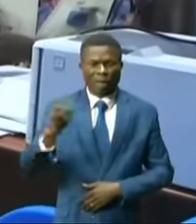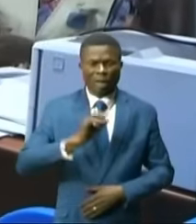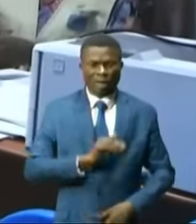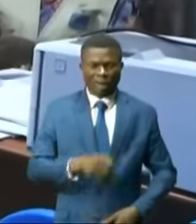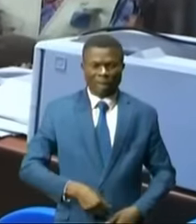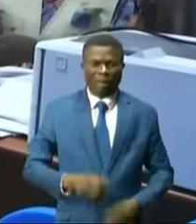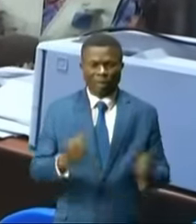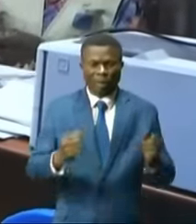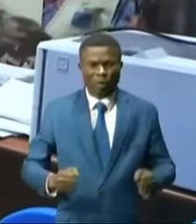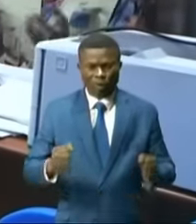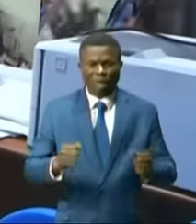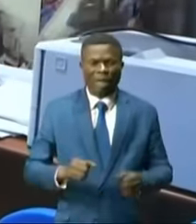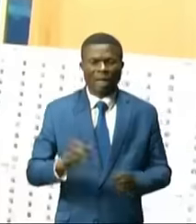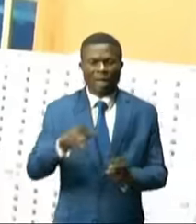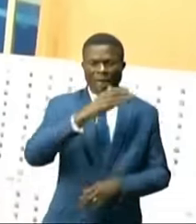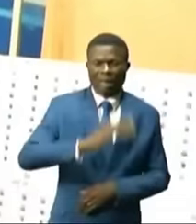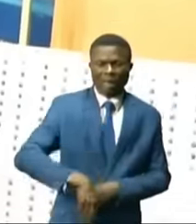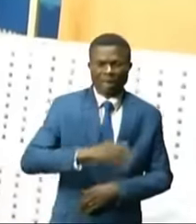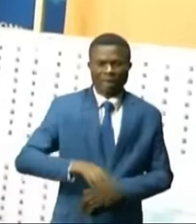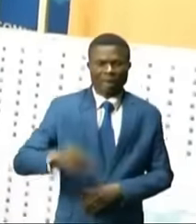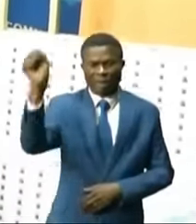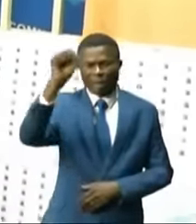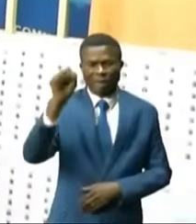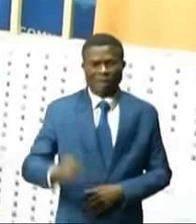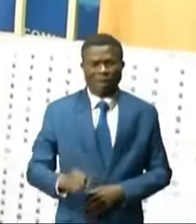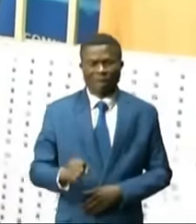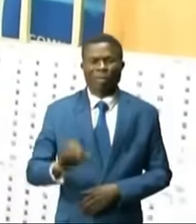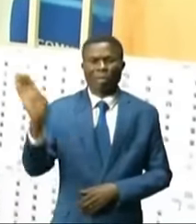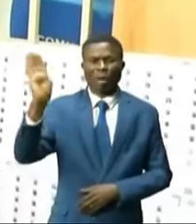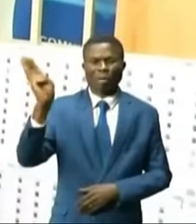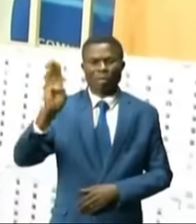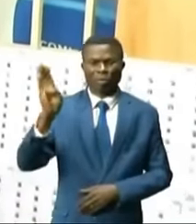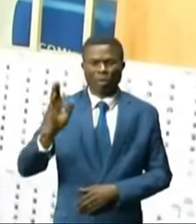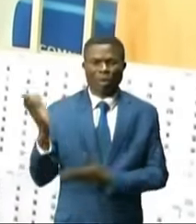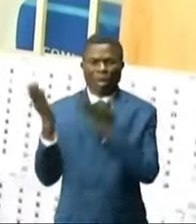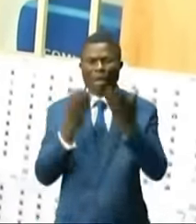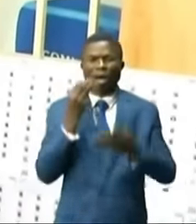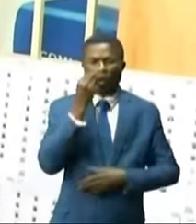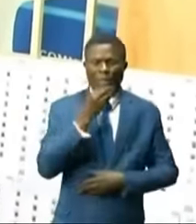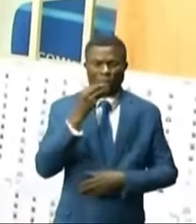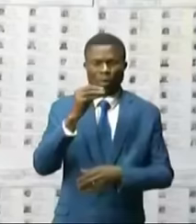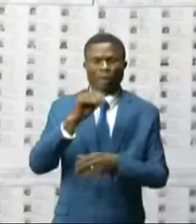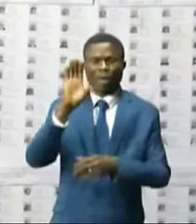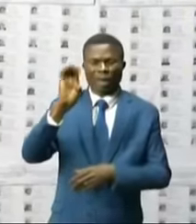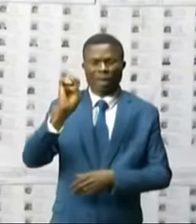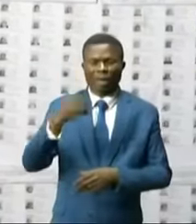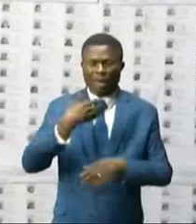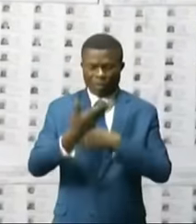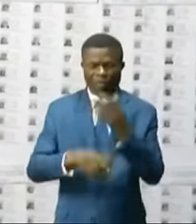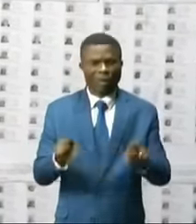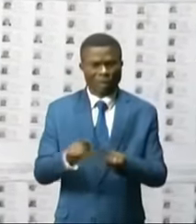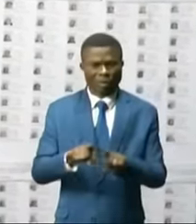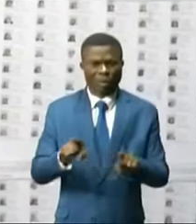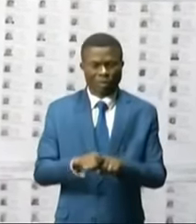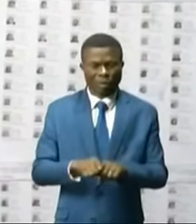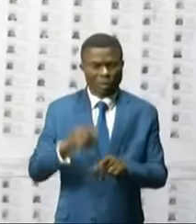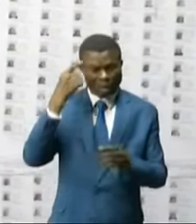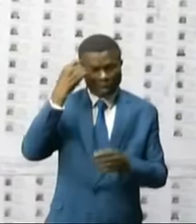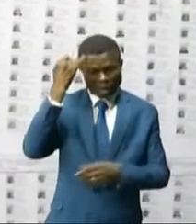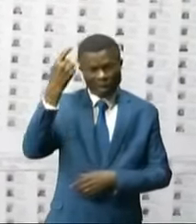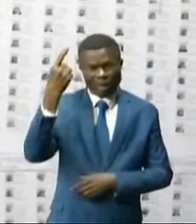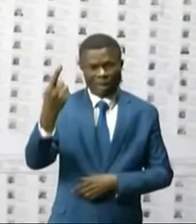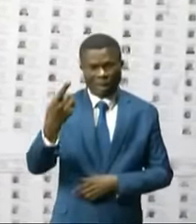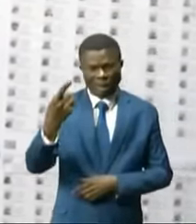Kassavu, Bungiringiri, Bandalungwa, Selimao et Bumbu, la porte-parole de la centrale électorale s'est livrée au même exercice dans le même but, en